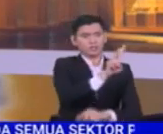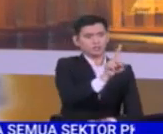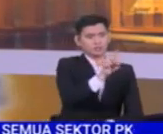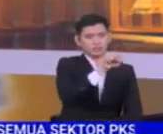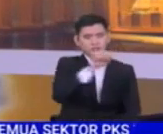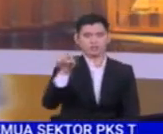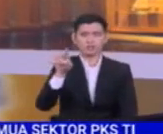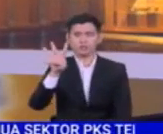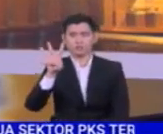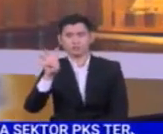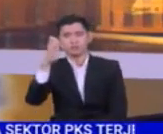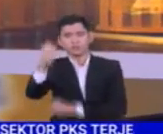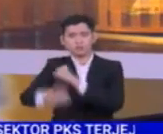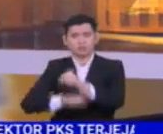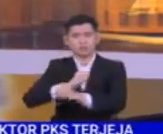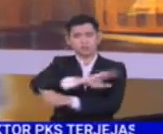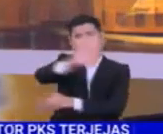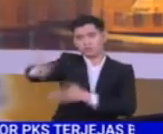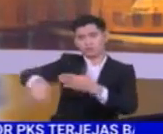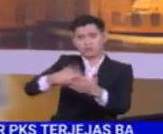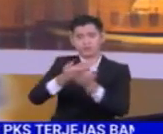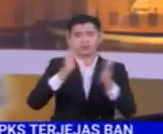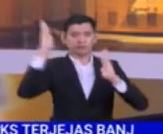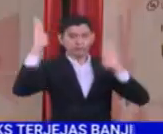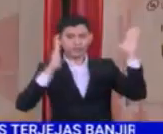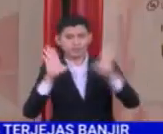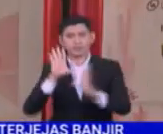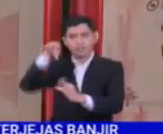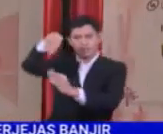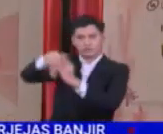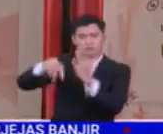hingga 40 tahun dari seluruh negara.